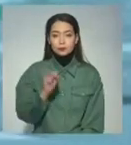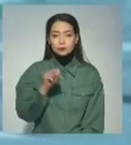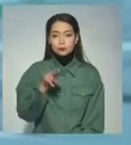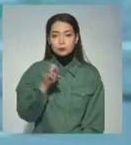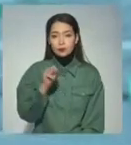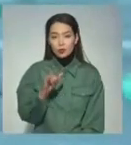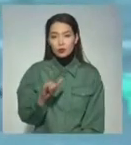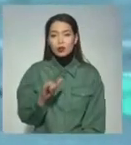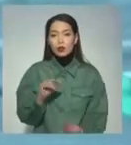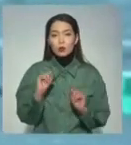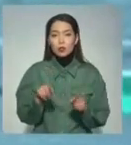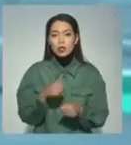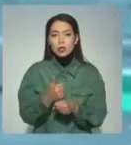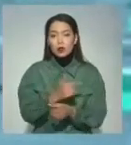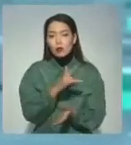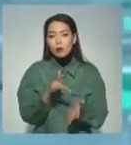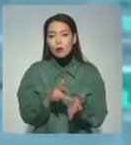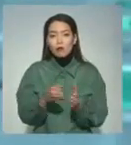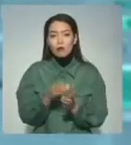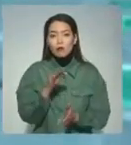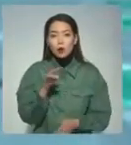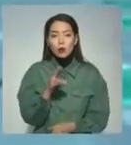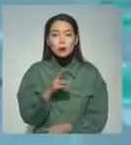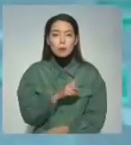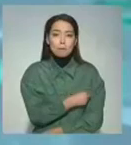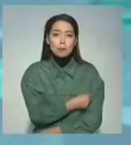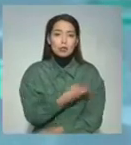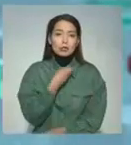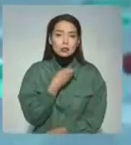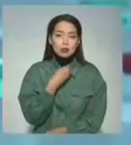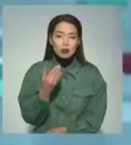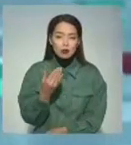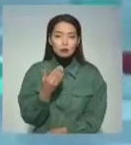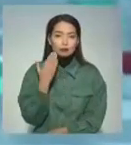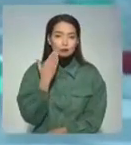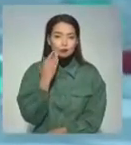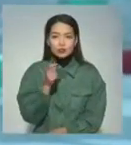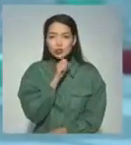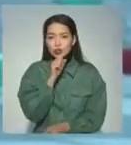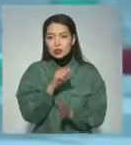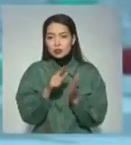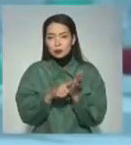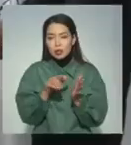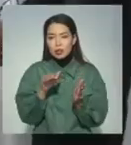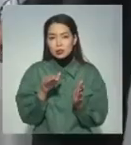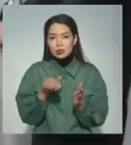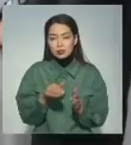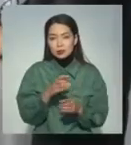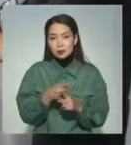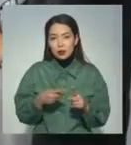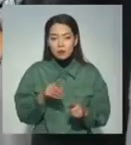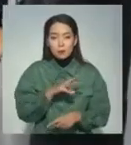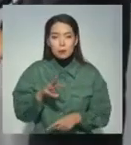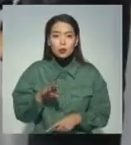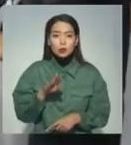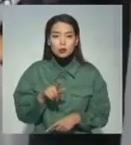В Актау арестовали главу городского филиала фонда медстрахования. Его подозревают в хищении 17,5 миллионов тенге. Вместе с ним по делу